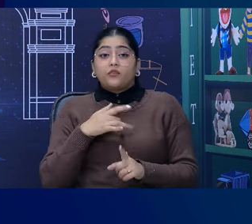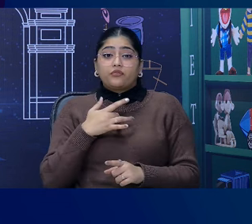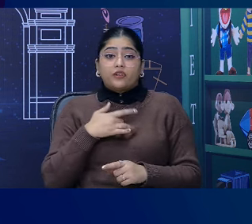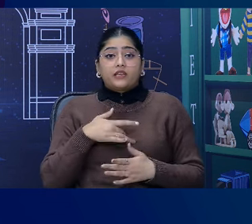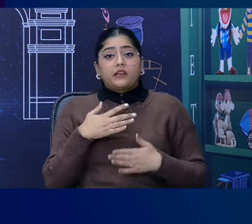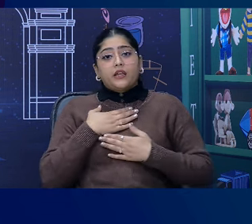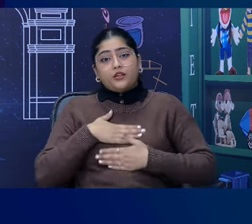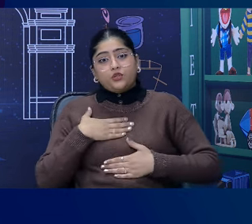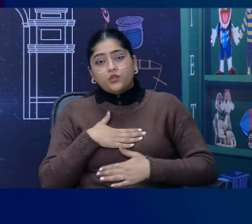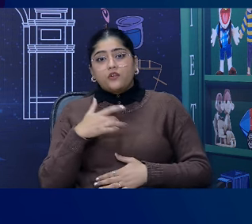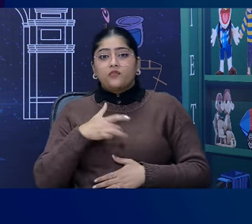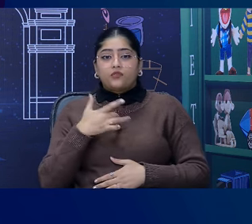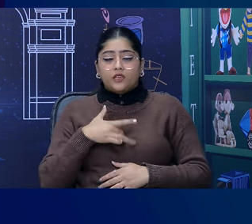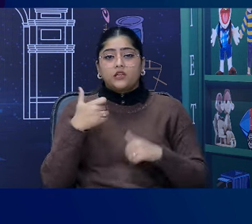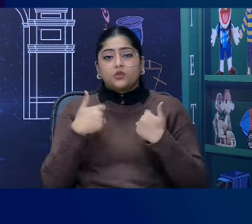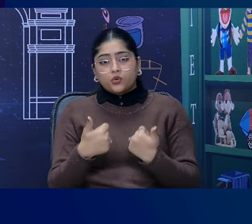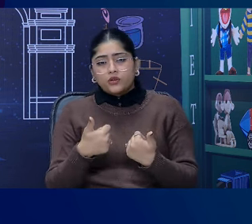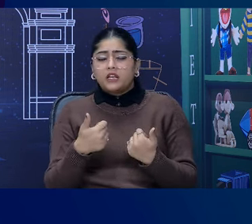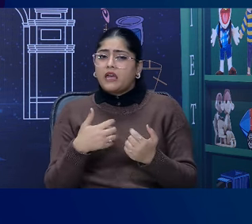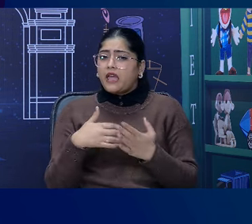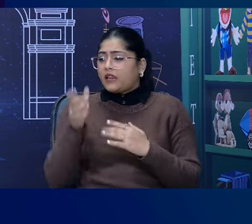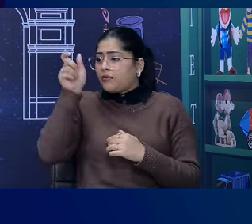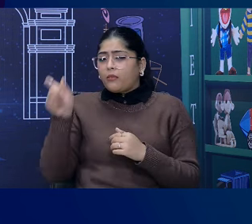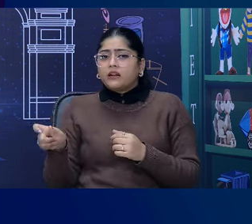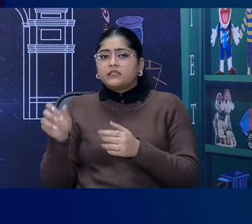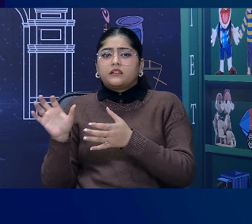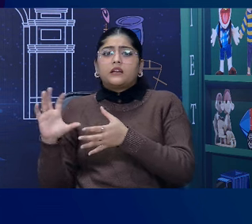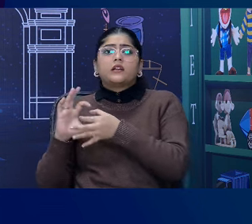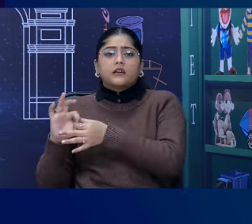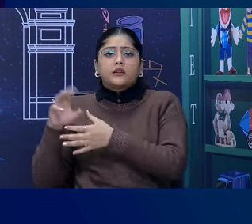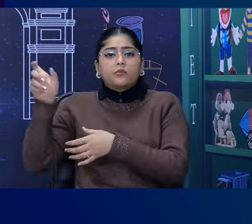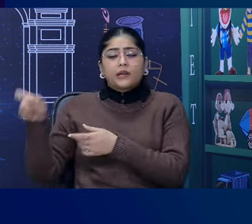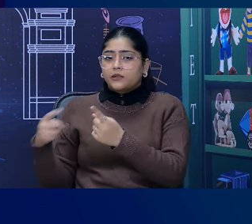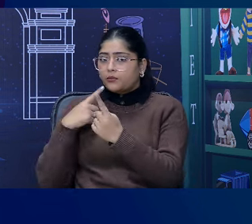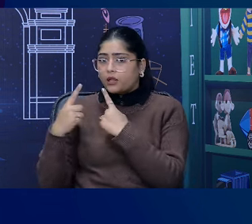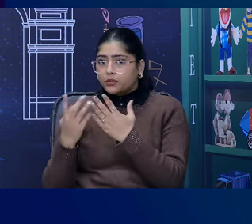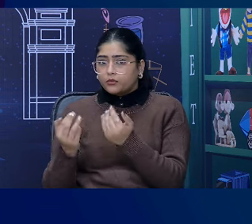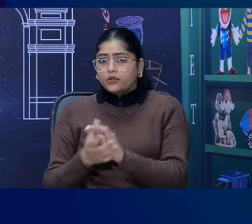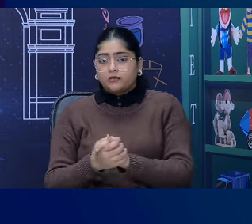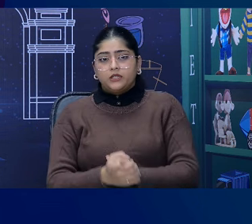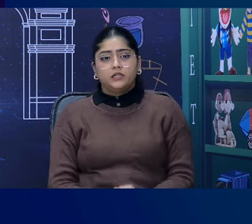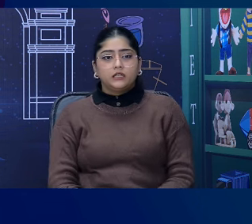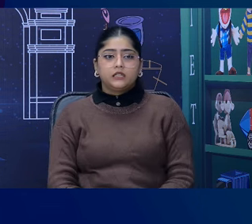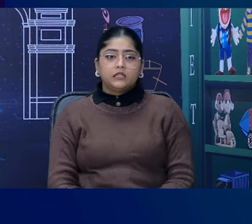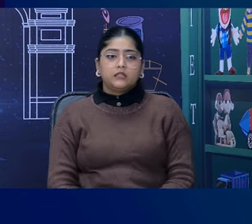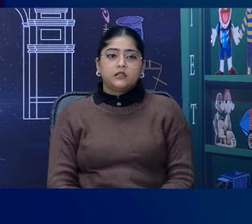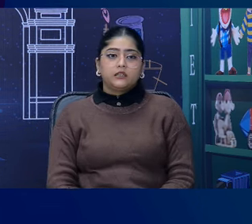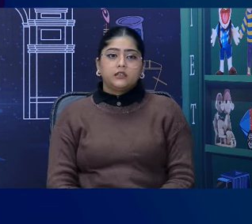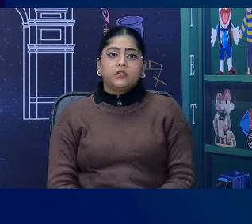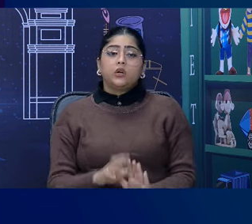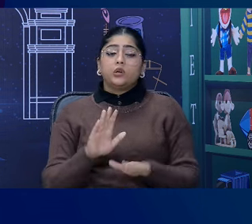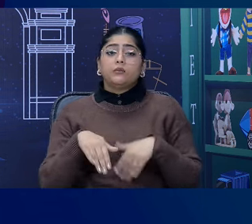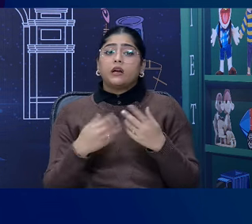देता हो वो किसी से बात करना भी हो सकता है एगजैक्टली हम नेक्स्ट एक तरह का प्रायोरिटी